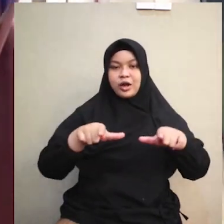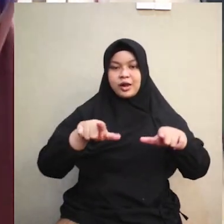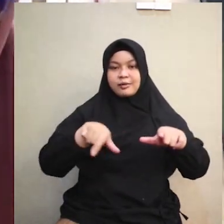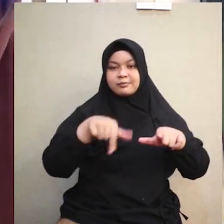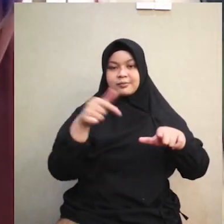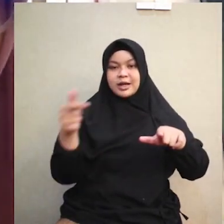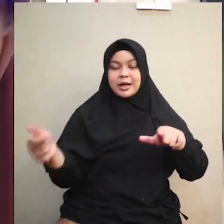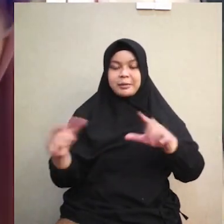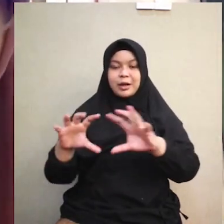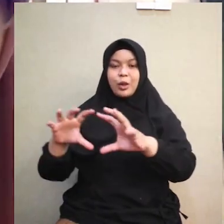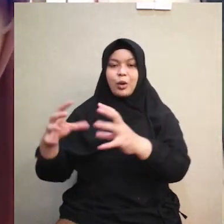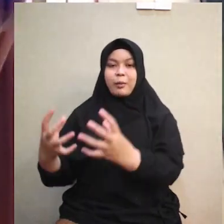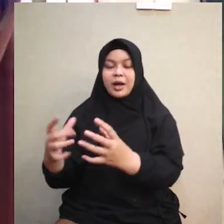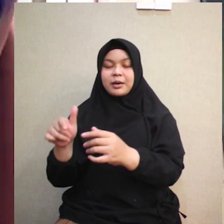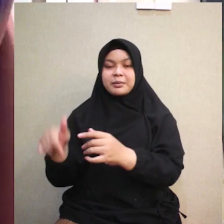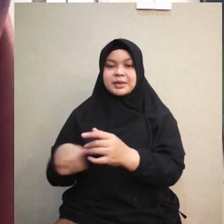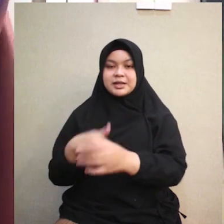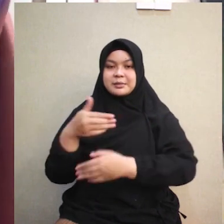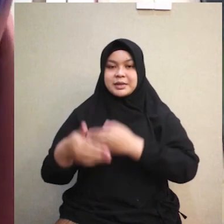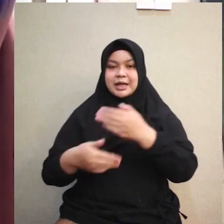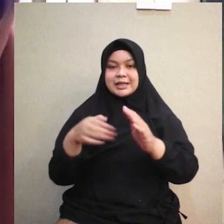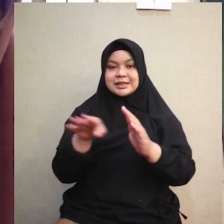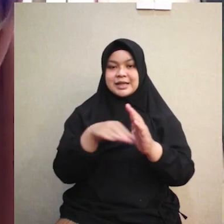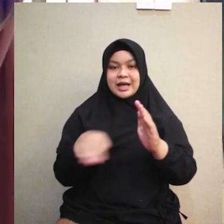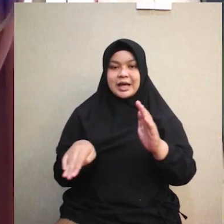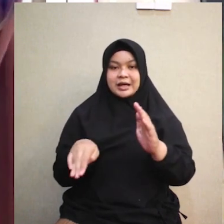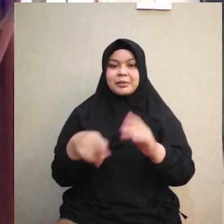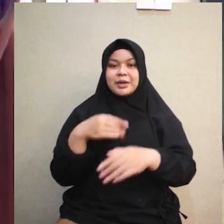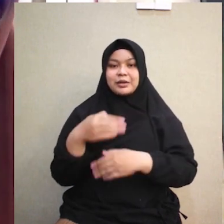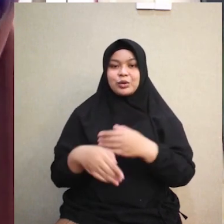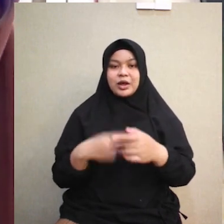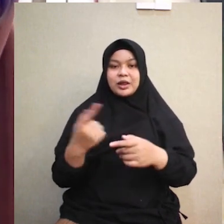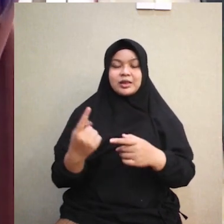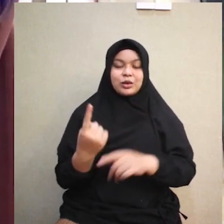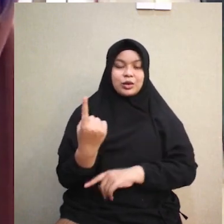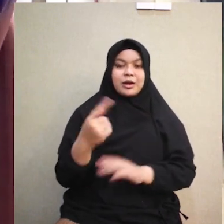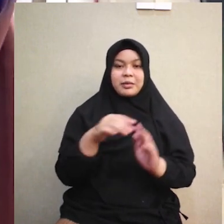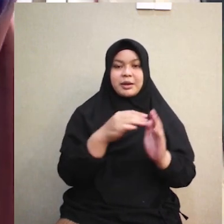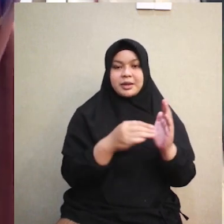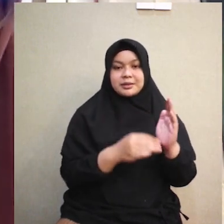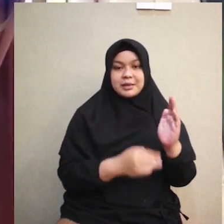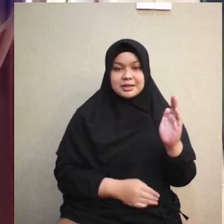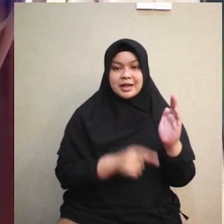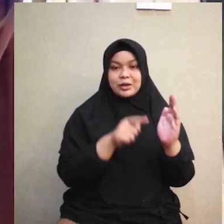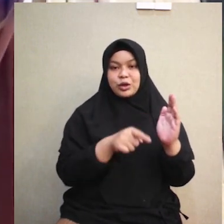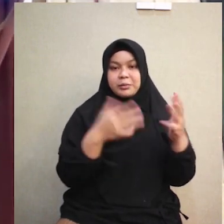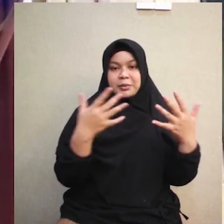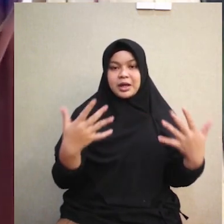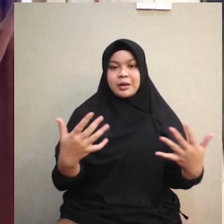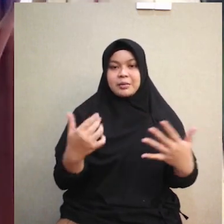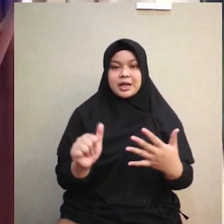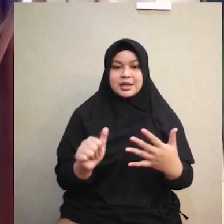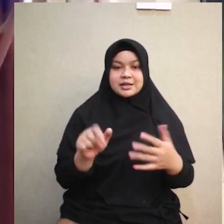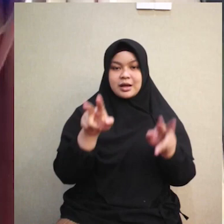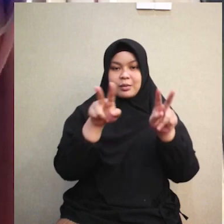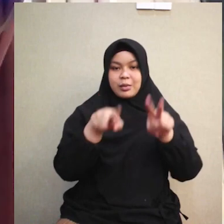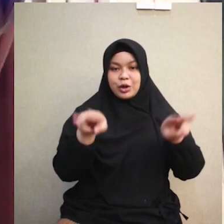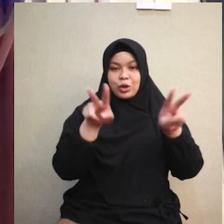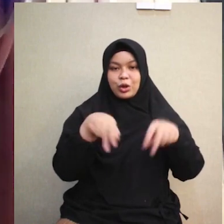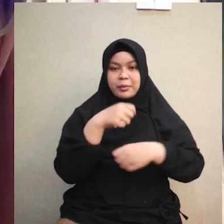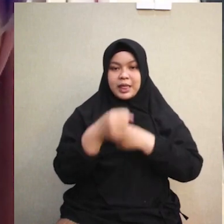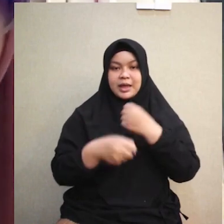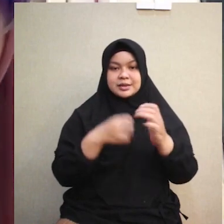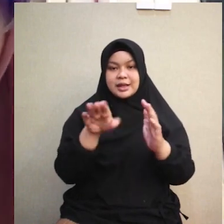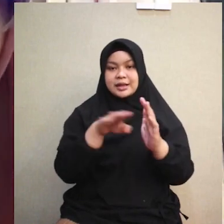bikin Kakak lupa untuk melaksanakan syiar TV terutama pasal-pasalnya dan bagaimana memonitoring pelaksanaan